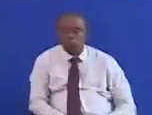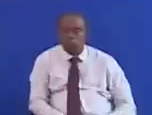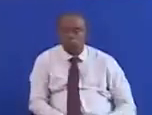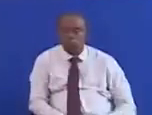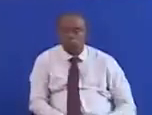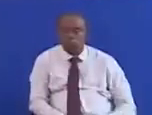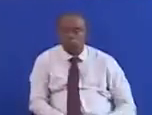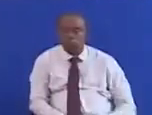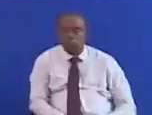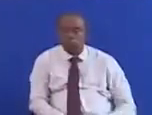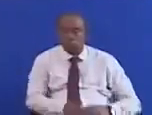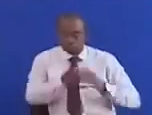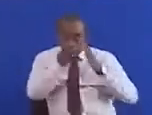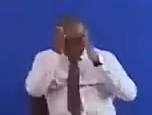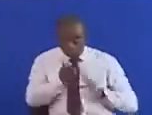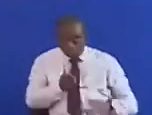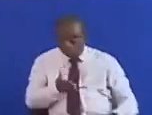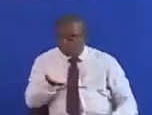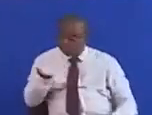Mheshimiwa Spika,